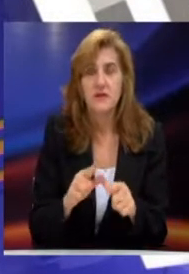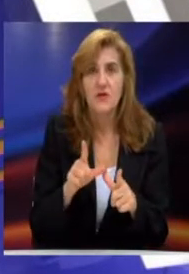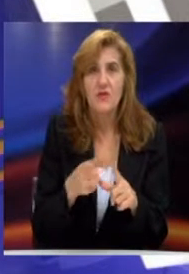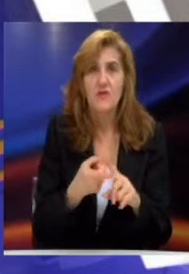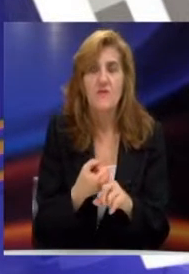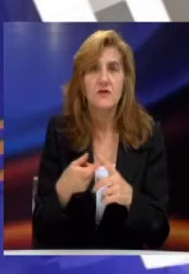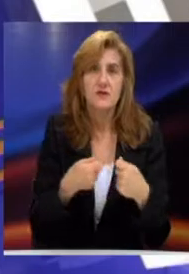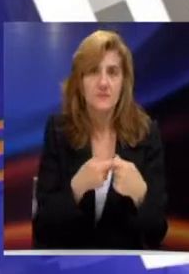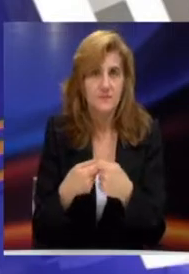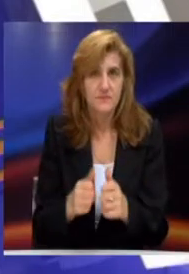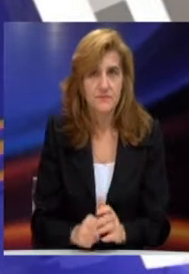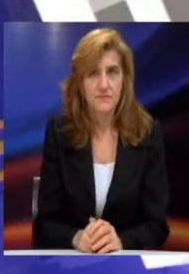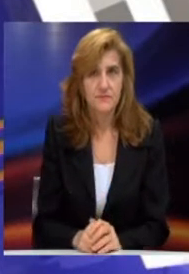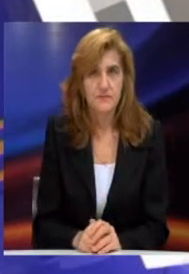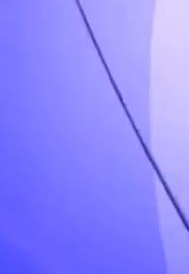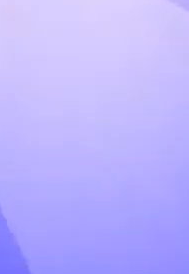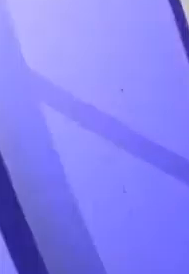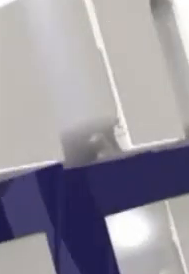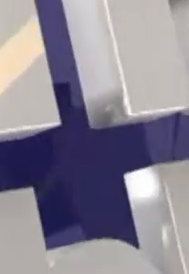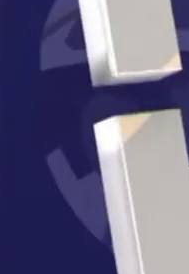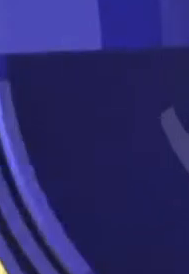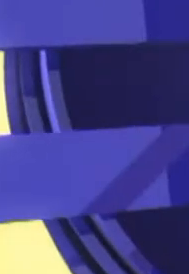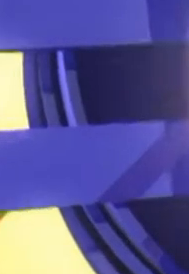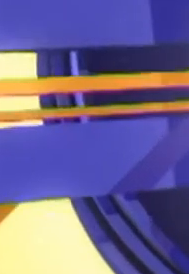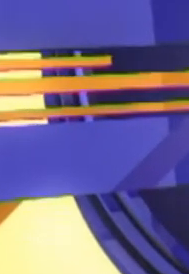i stručnom službom škole.